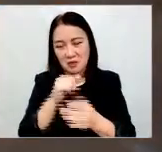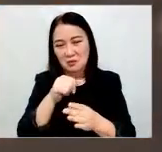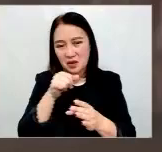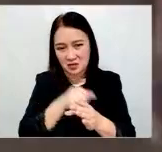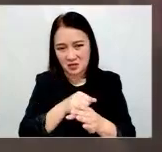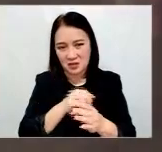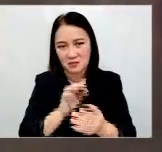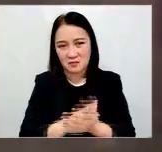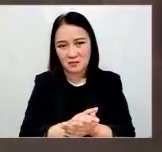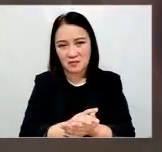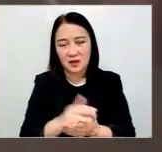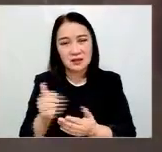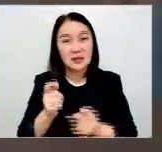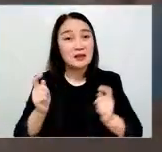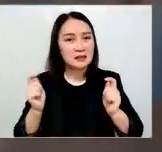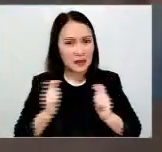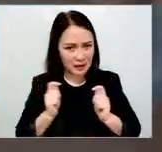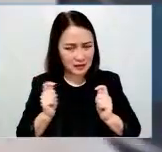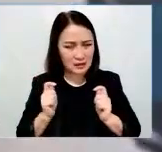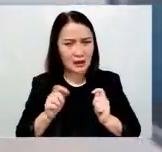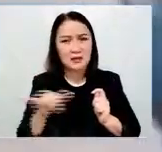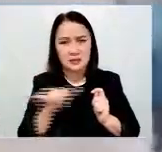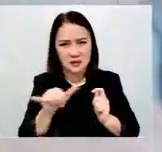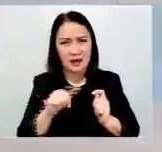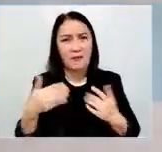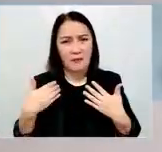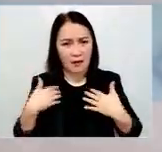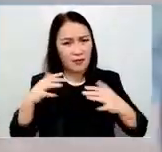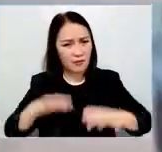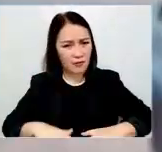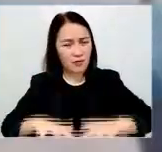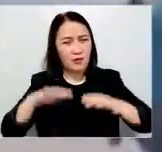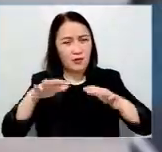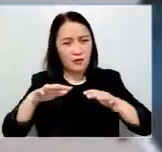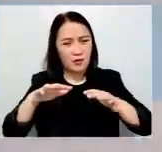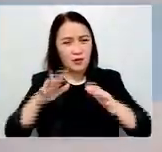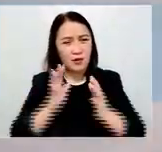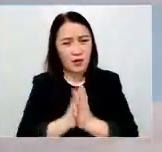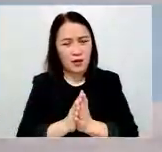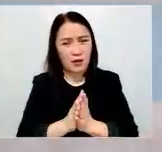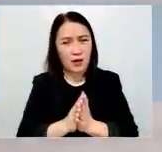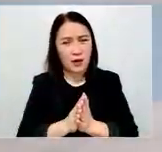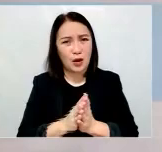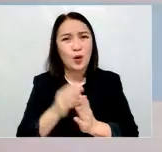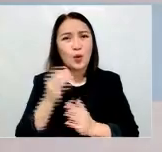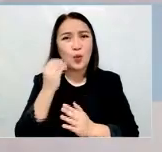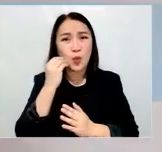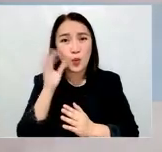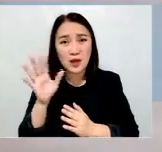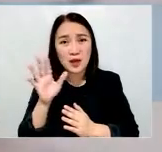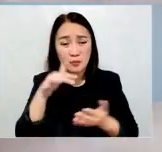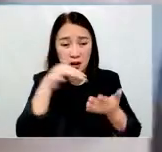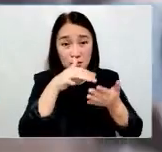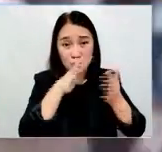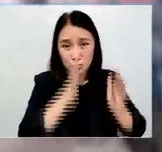Pati nga ang Tagaytay, binaha rin kahapon. Pahirapan din ang pagsundo sa mga pauwing estudyanteng ito.